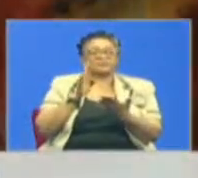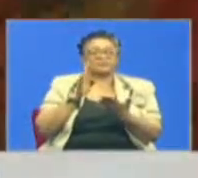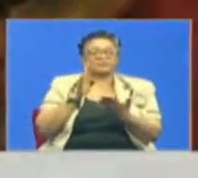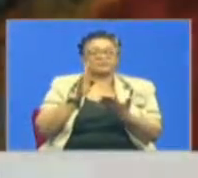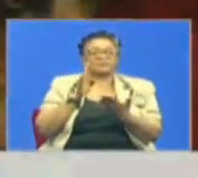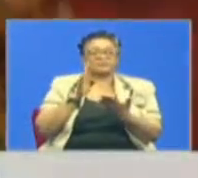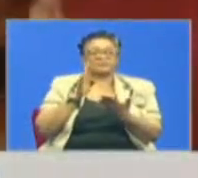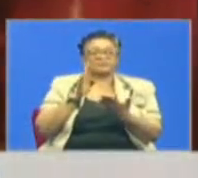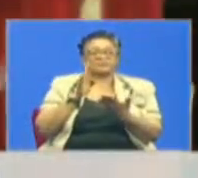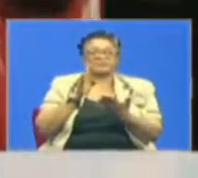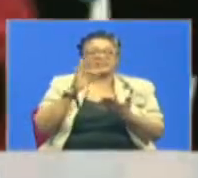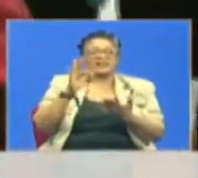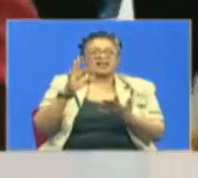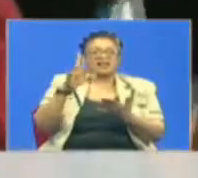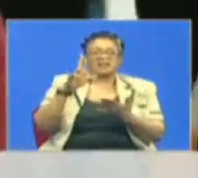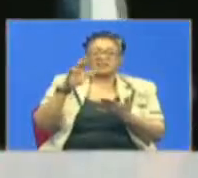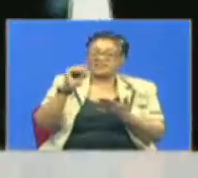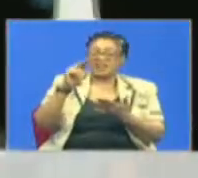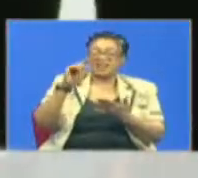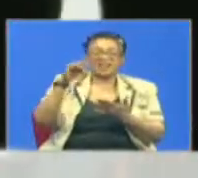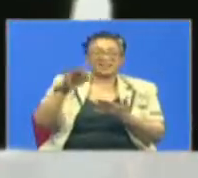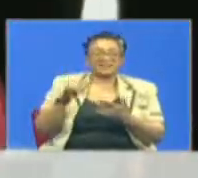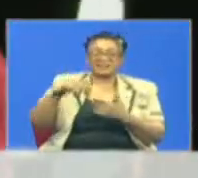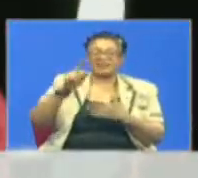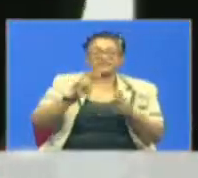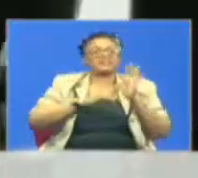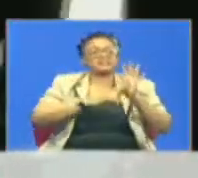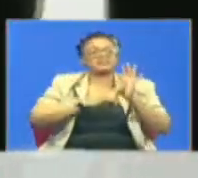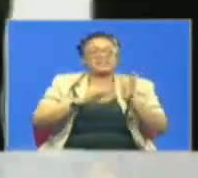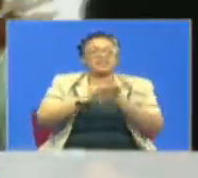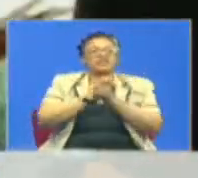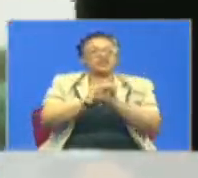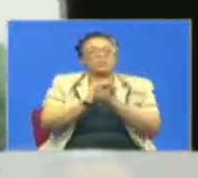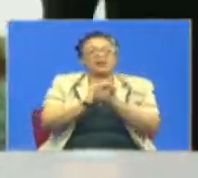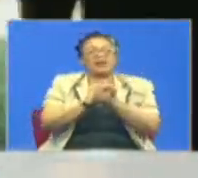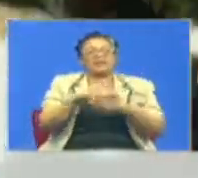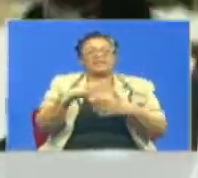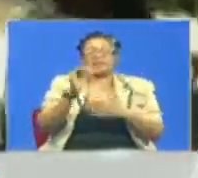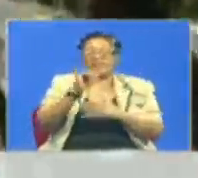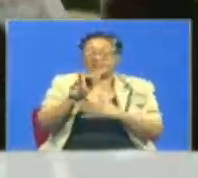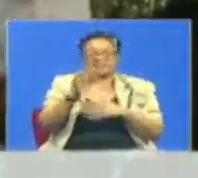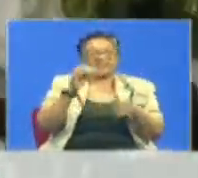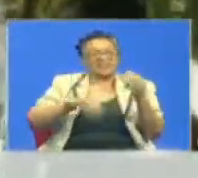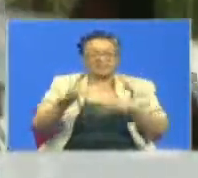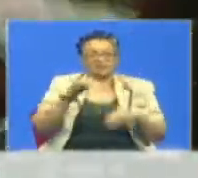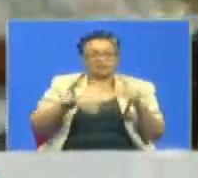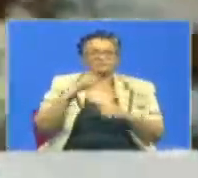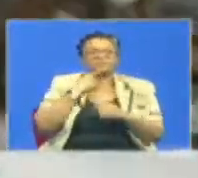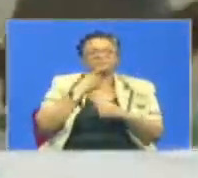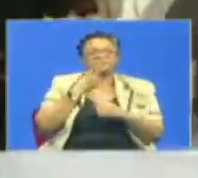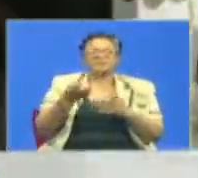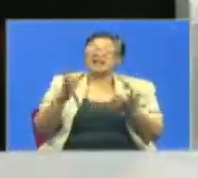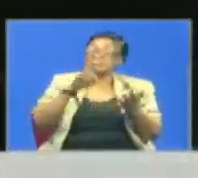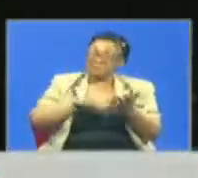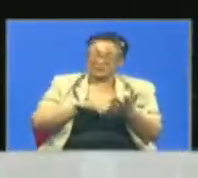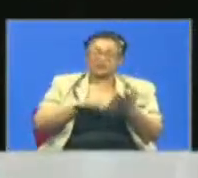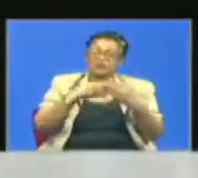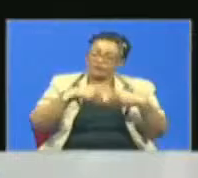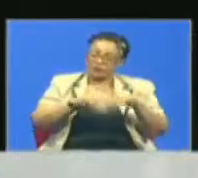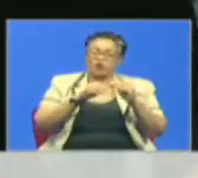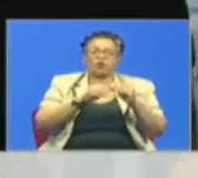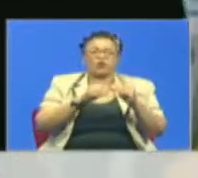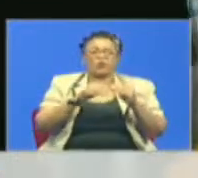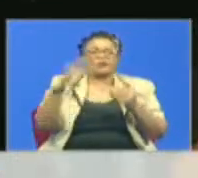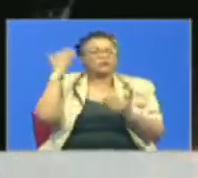Kulingana na Franklin Mwendani aliyewakilisha chama cha Jubilee katika kusimamia uchaguzi huo, alisema marudio yaliambatana na maelekezo ya